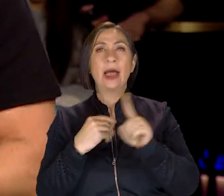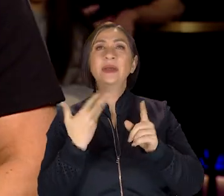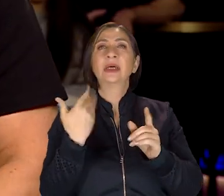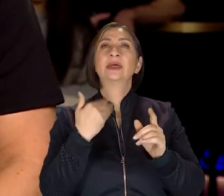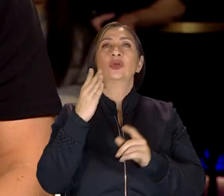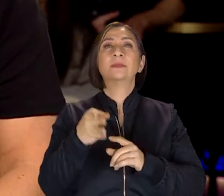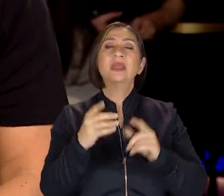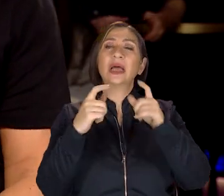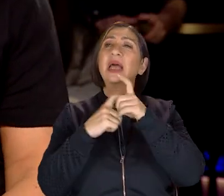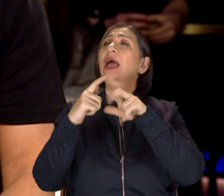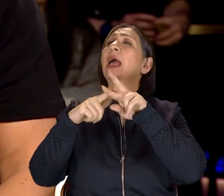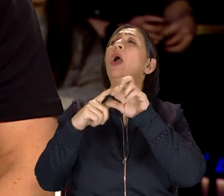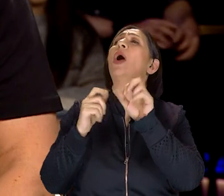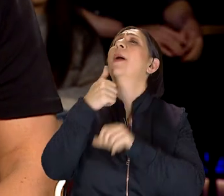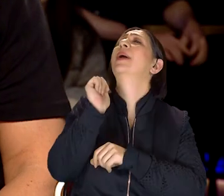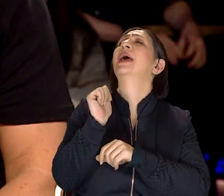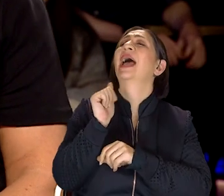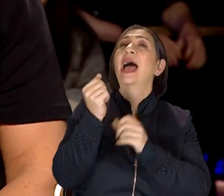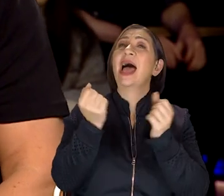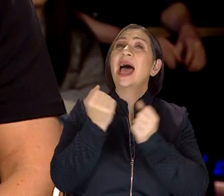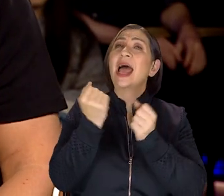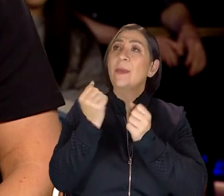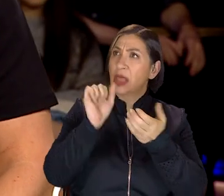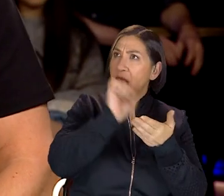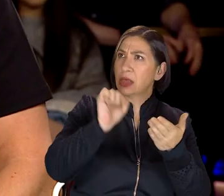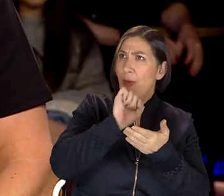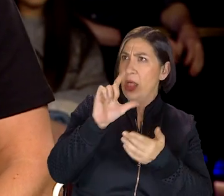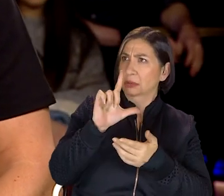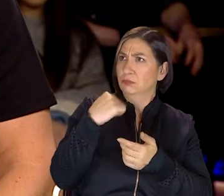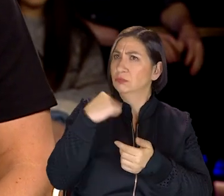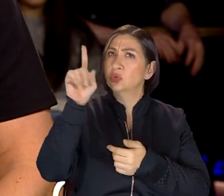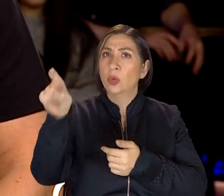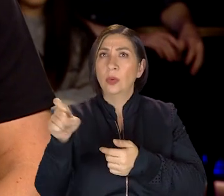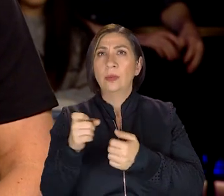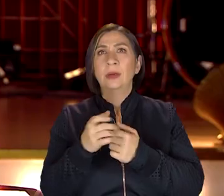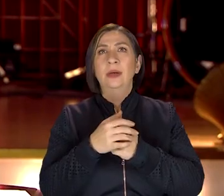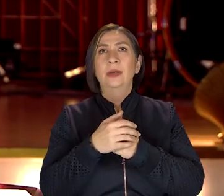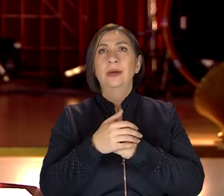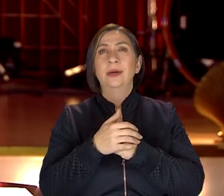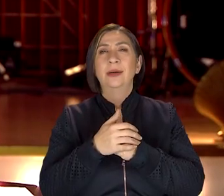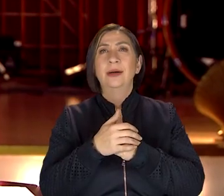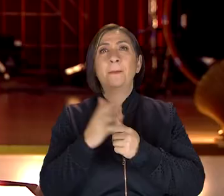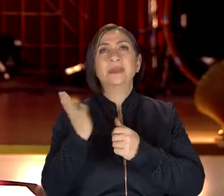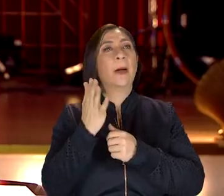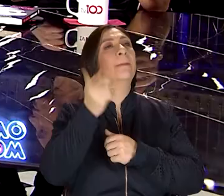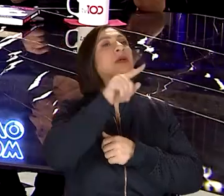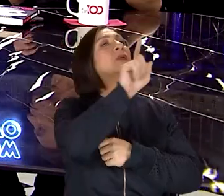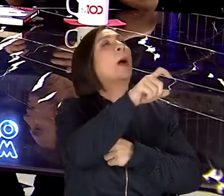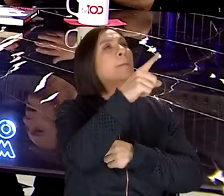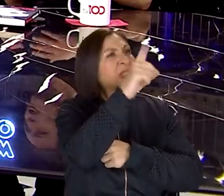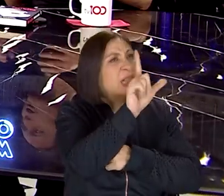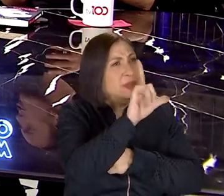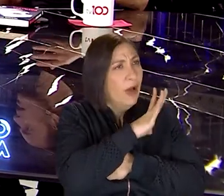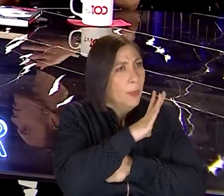gidiyorum. İşte Garo abi hani arabanı yıkanmaya ihtiyacı var mı diyorum filan. İşte başkasına başka bir şey